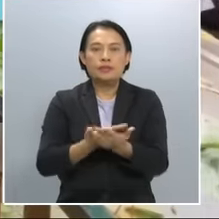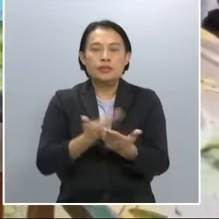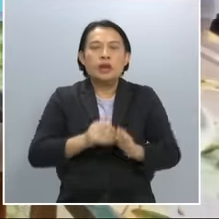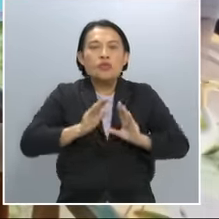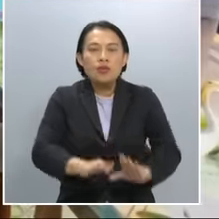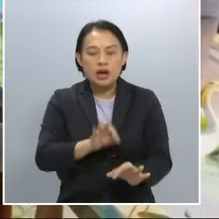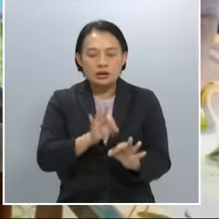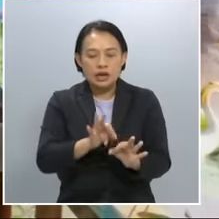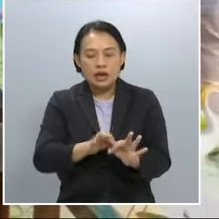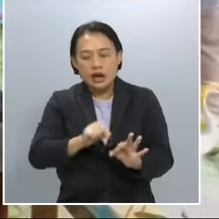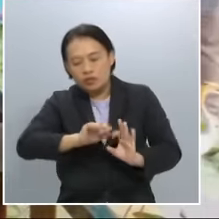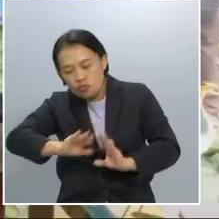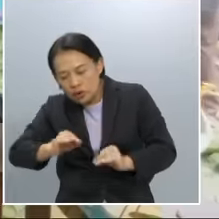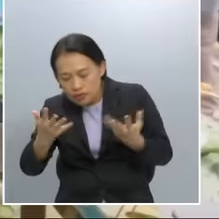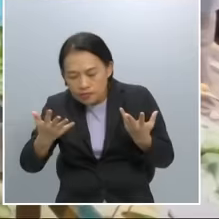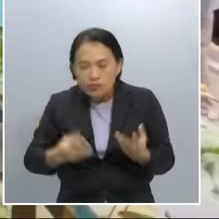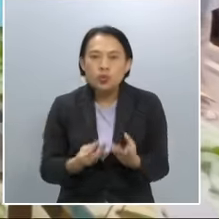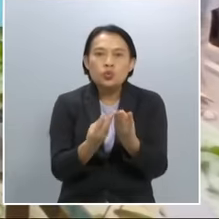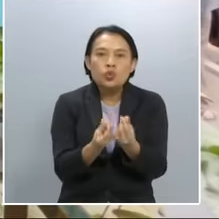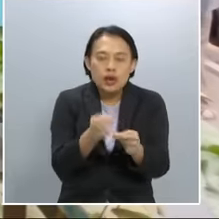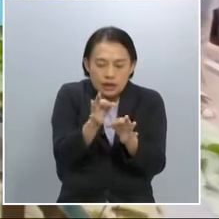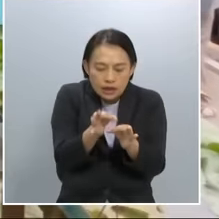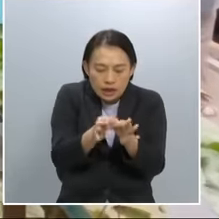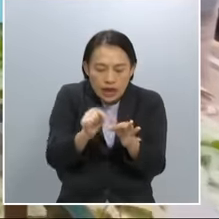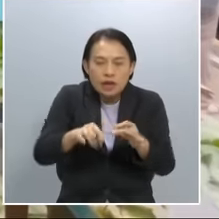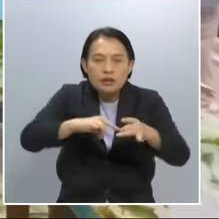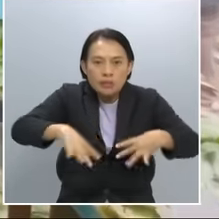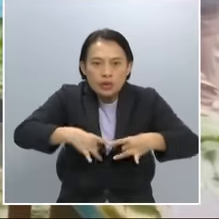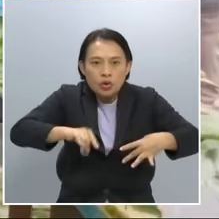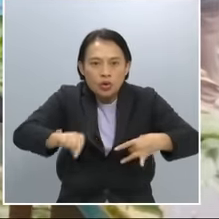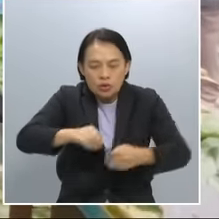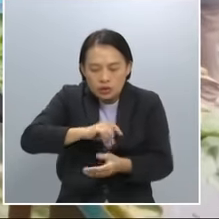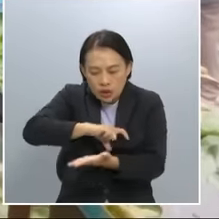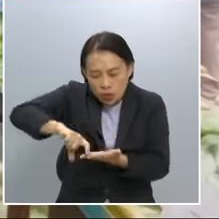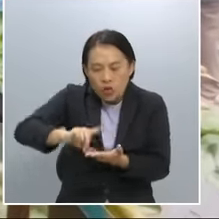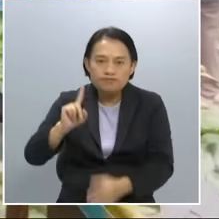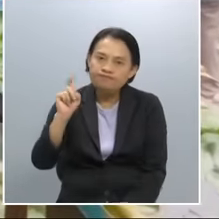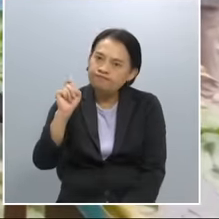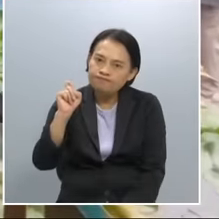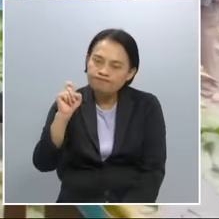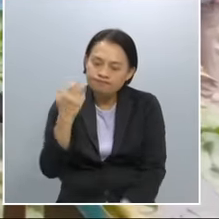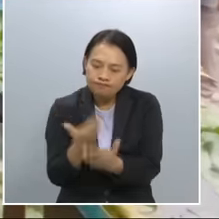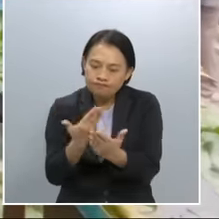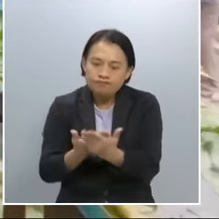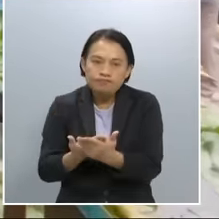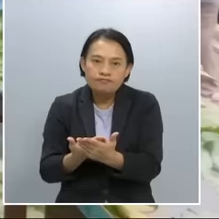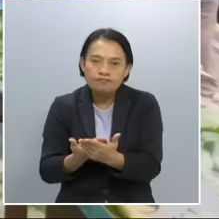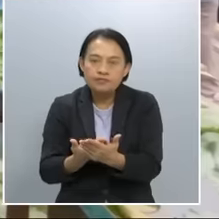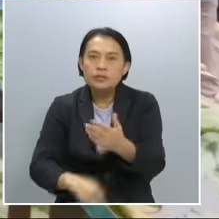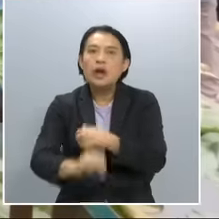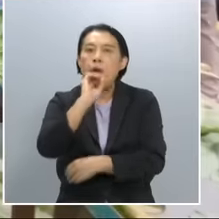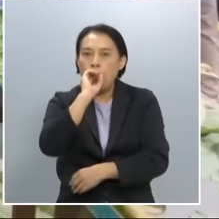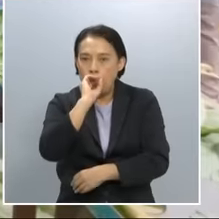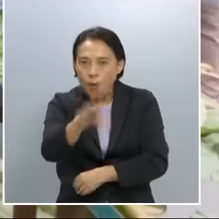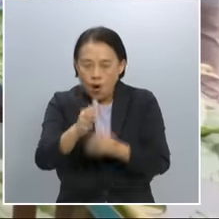ถูกปิดหรือไม่ก็เลขบัญชีธนาคารไม่ถูกต้องเพราะฉะนั้นให้ผู้ที่ถือผูกบัญชีพร้อมเ